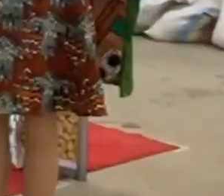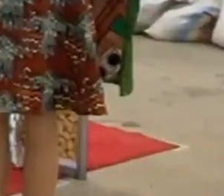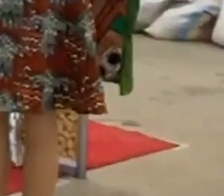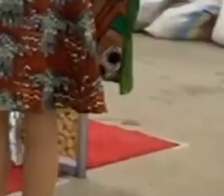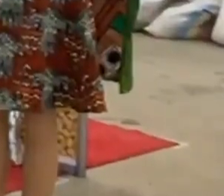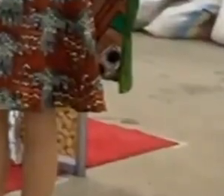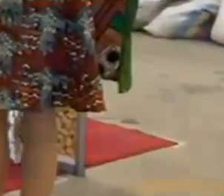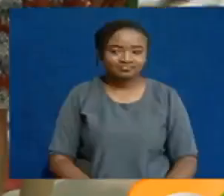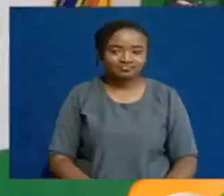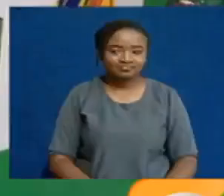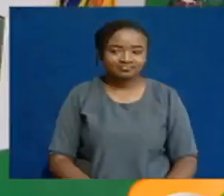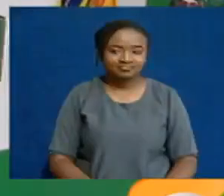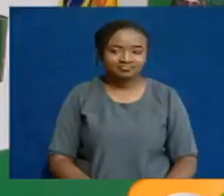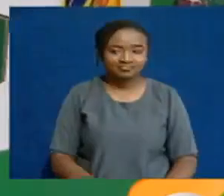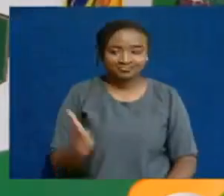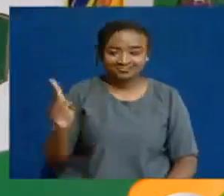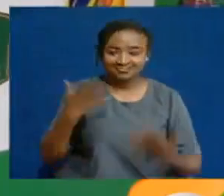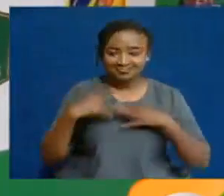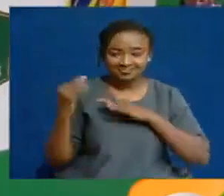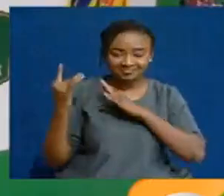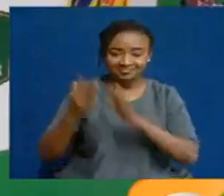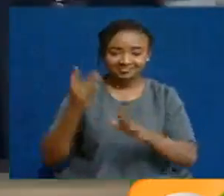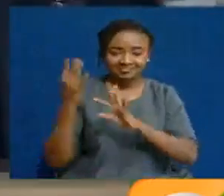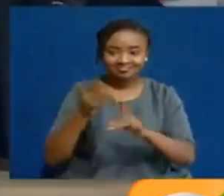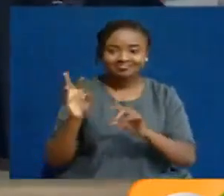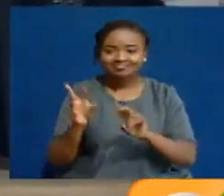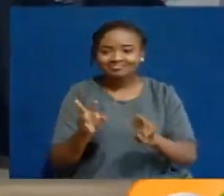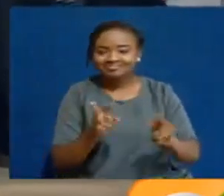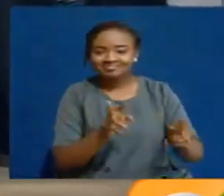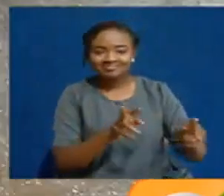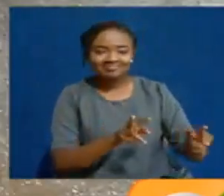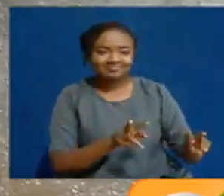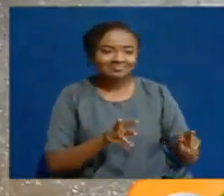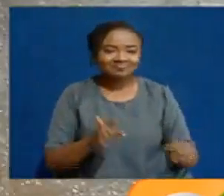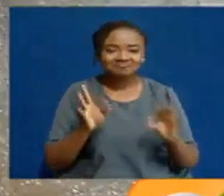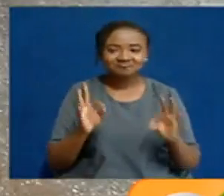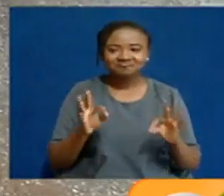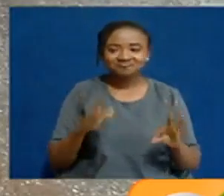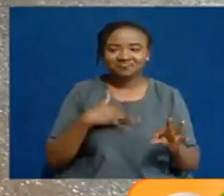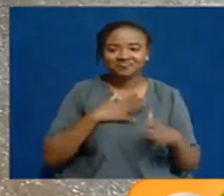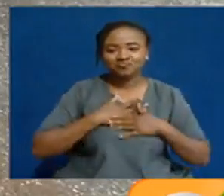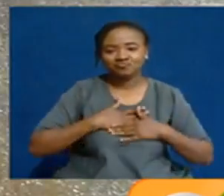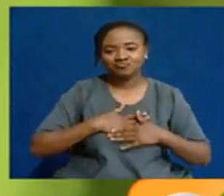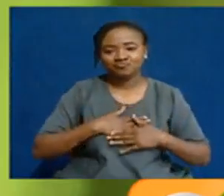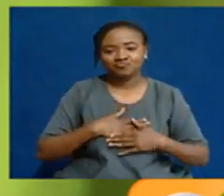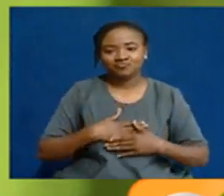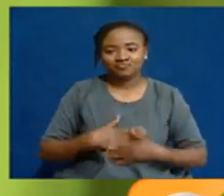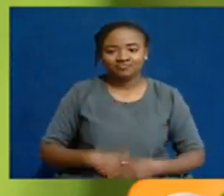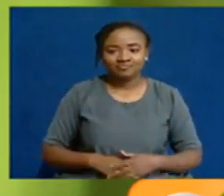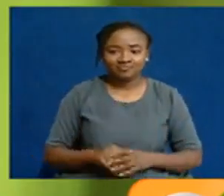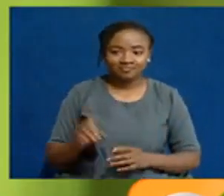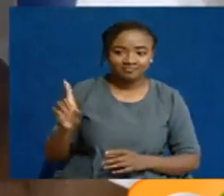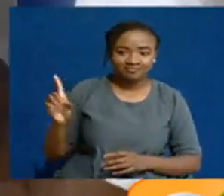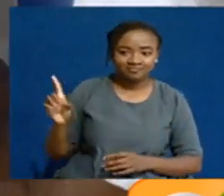ambapo wageni walivutiwa na ubunifu wa kilimo kutoka kwa zaidi ya kampuni na mashirika 300. Kibanda